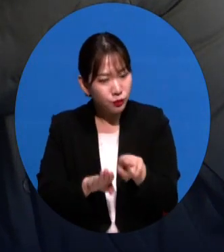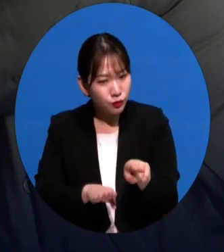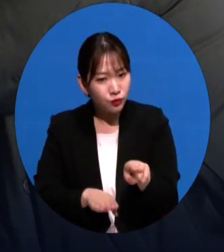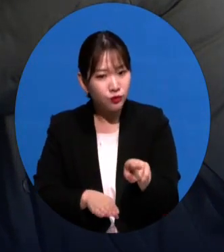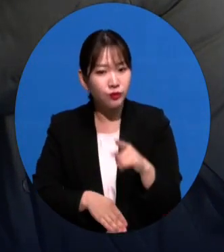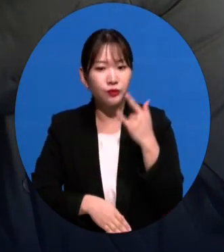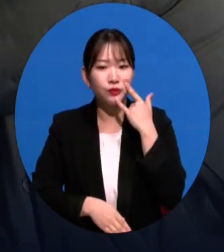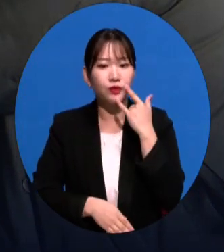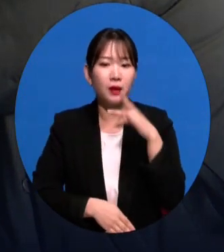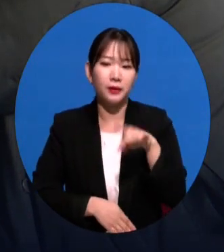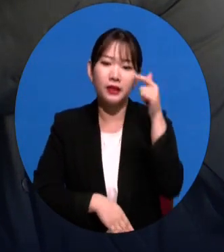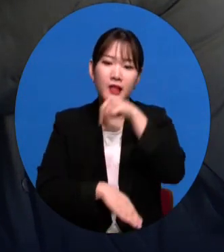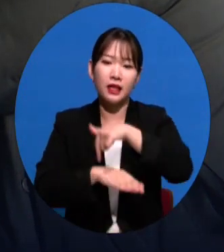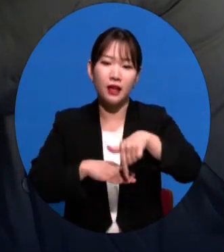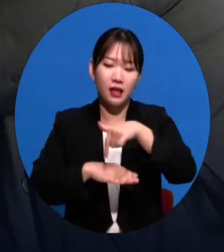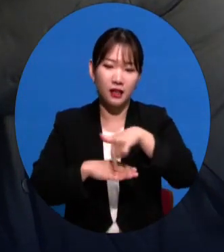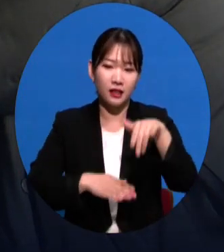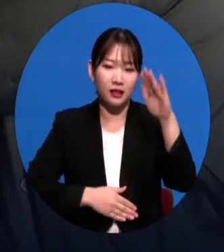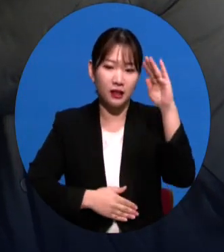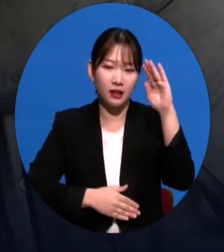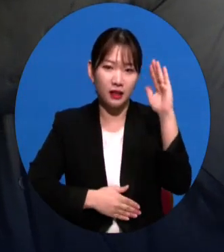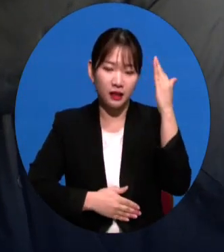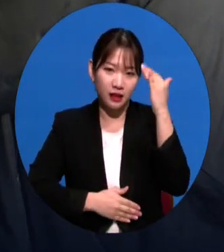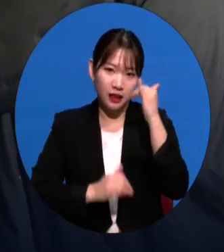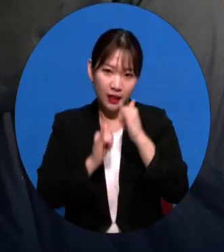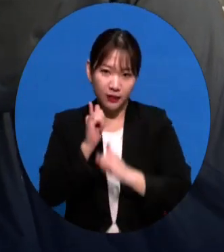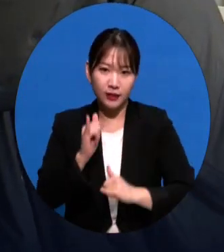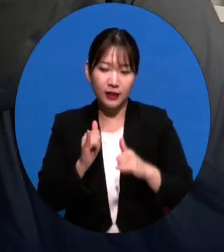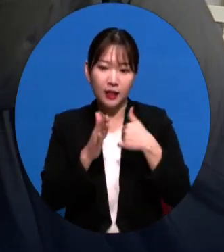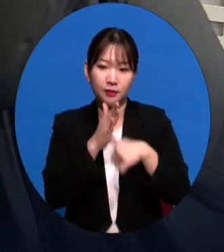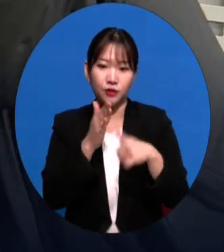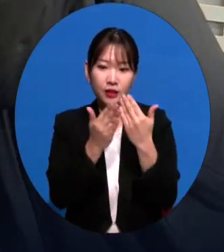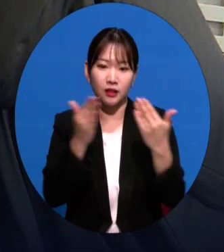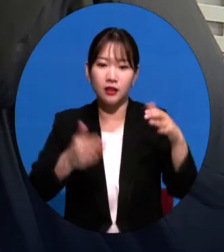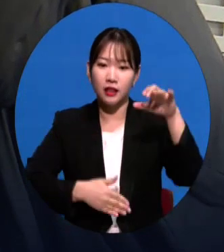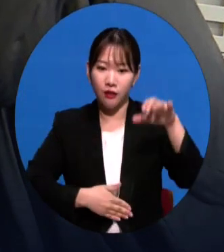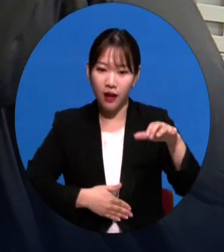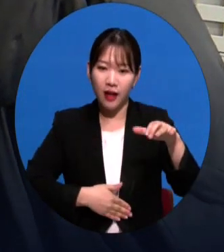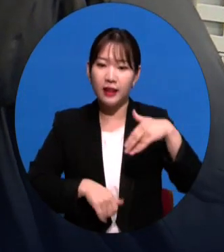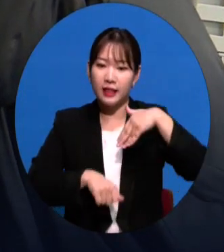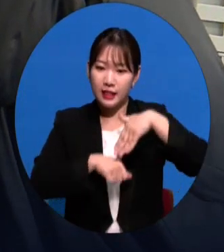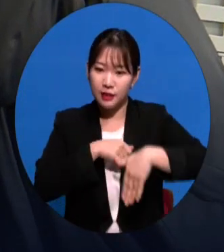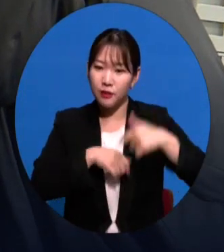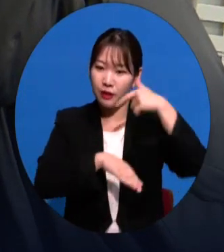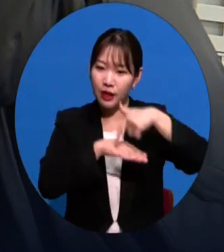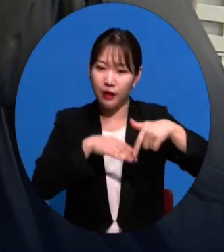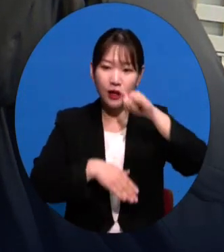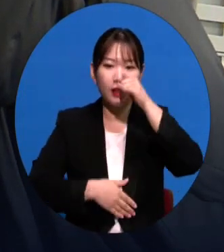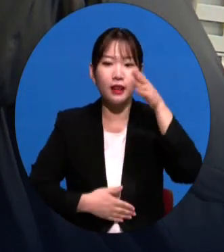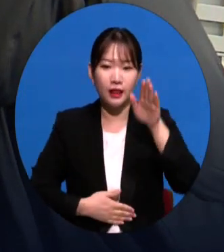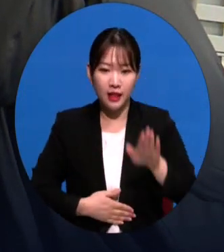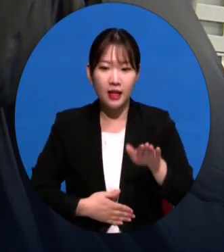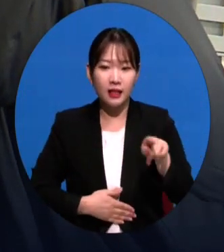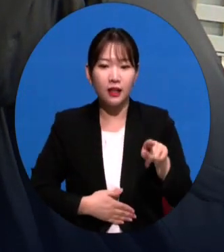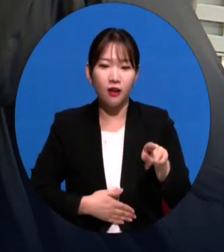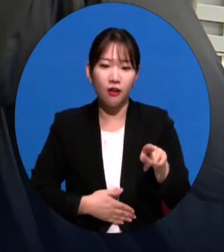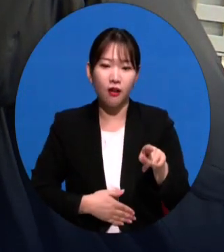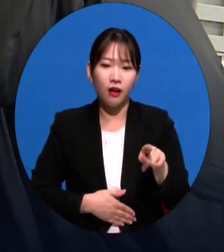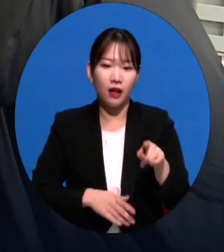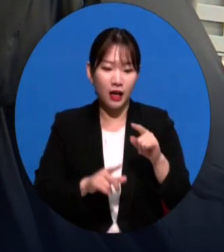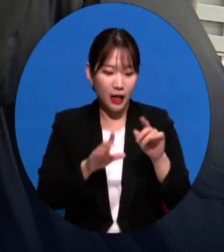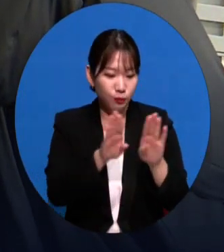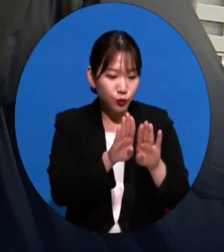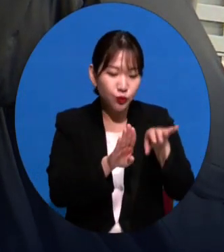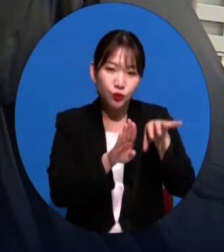네. 우선 계획에는 근대 역사 자재 전시관 이런 형태로 지금 계획은 돼 있는데 그 이제 한쪽에다